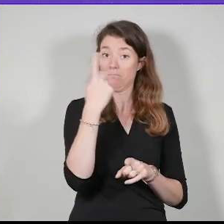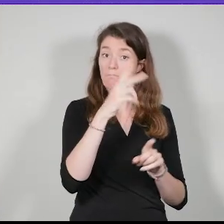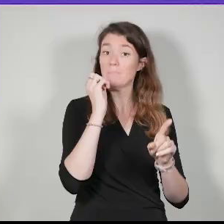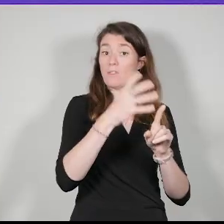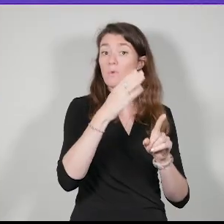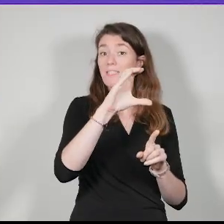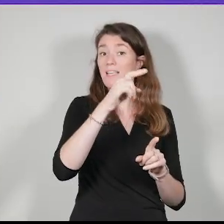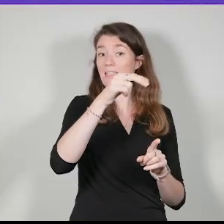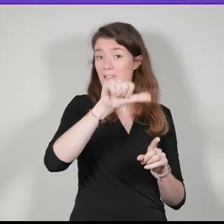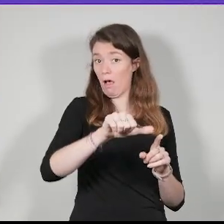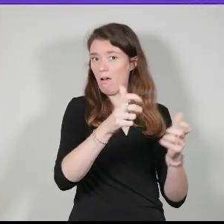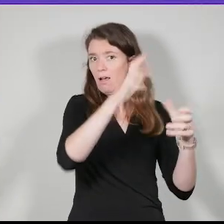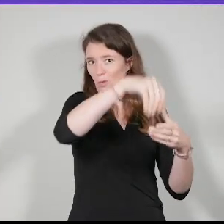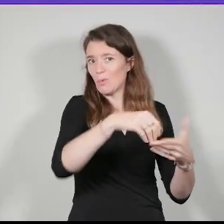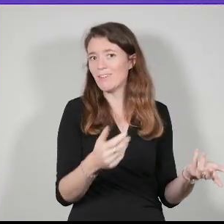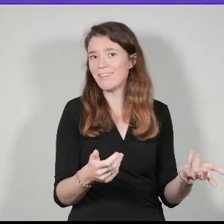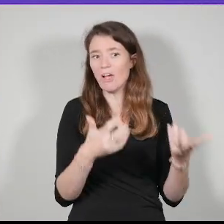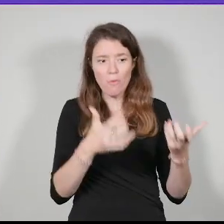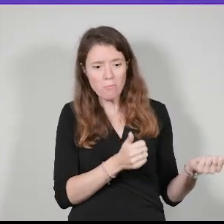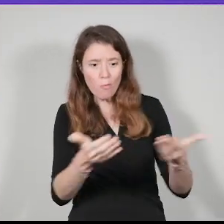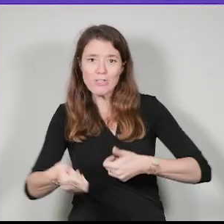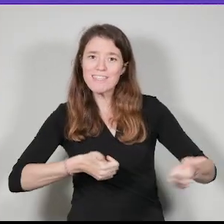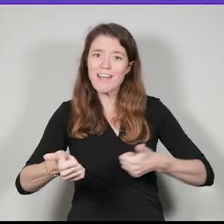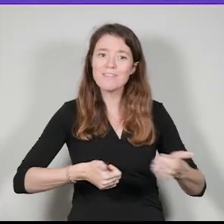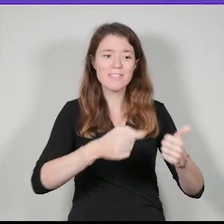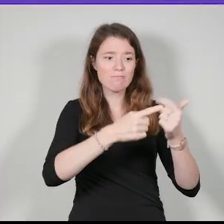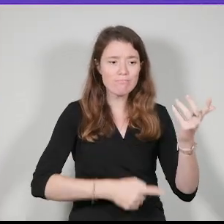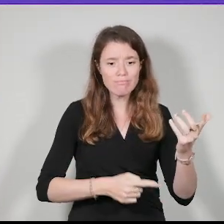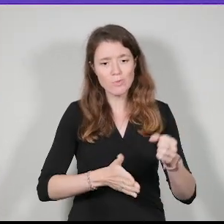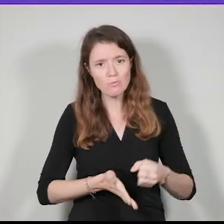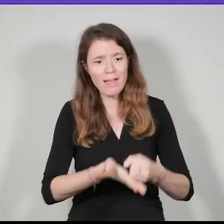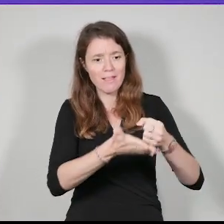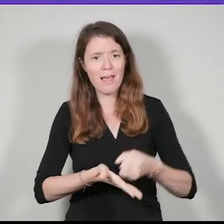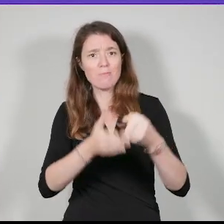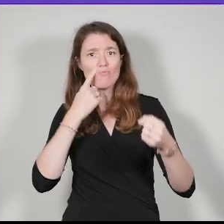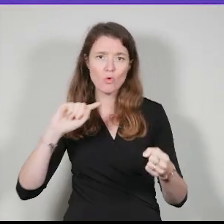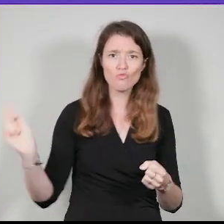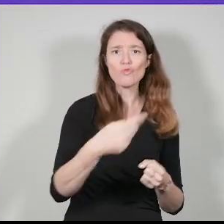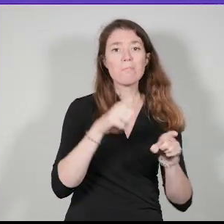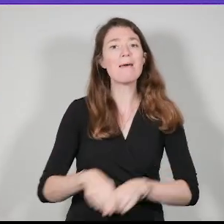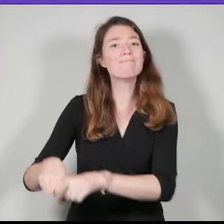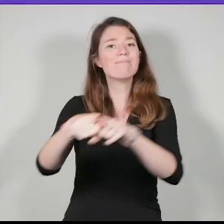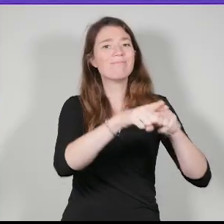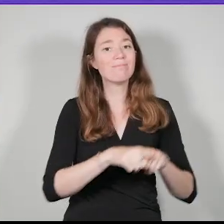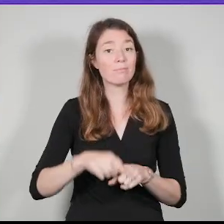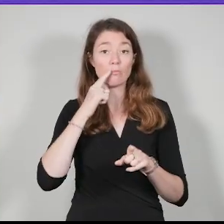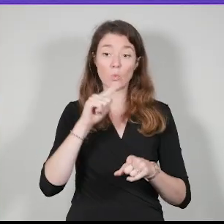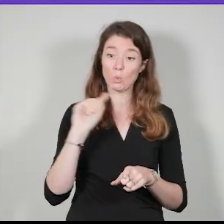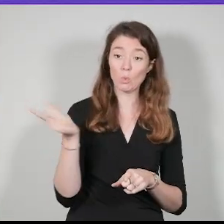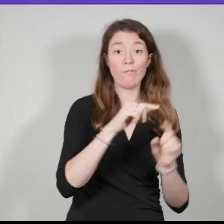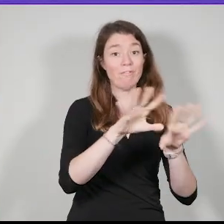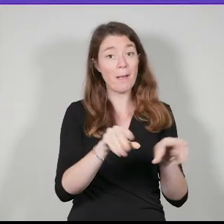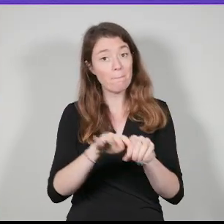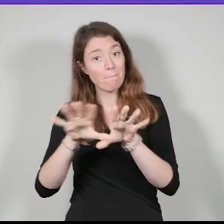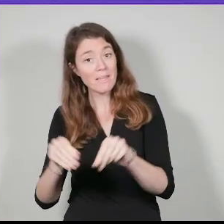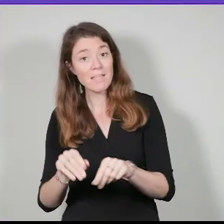de fournir finalement des services et un soutien équivalent sur l'ensemble du territoire français et à l'ensemble des ménages